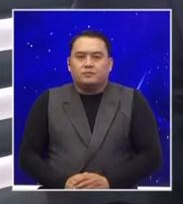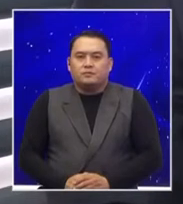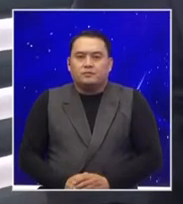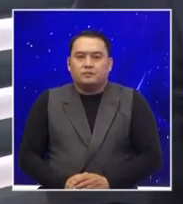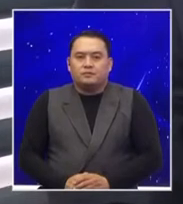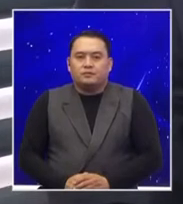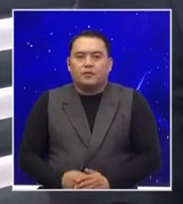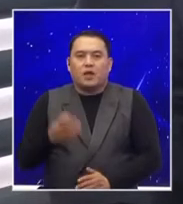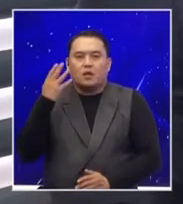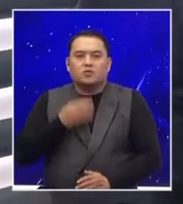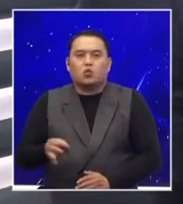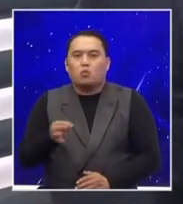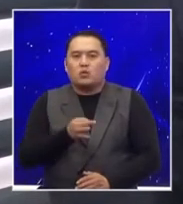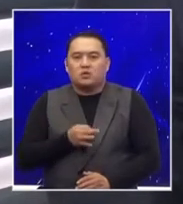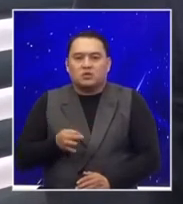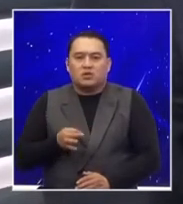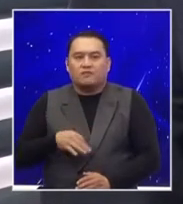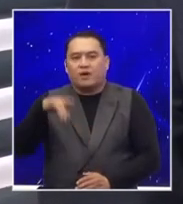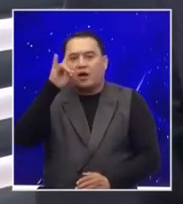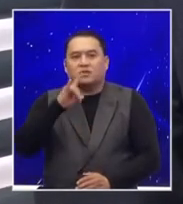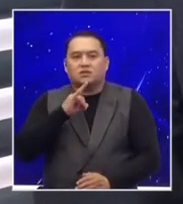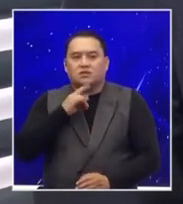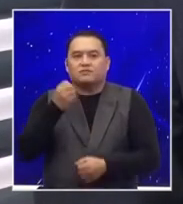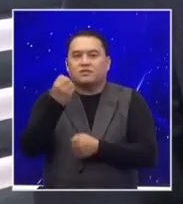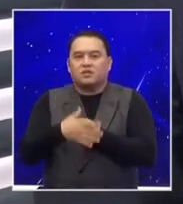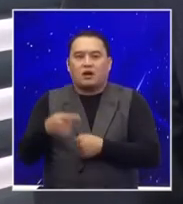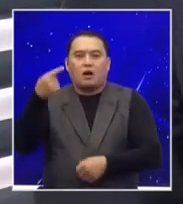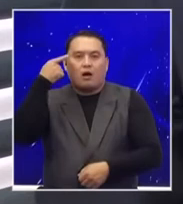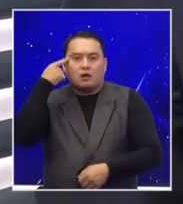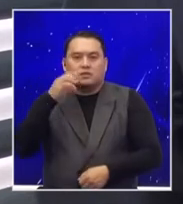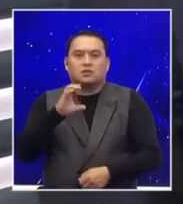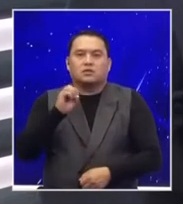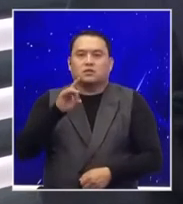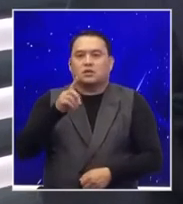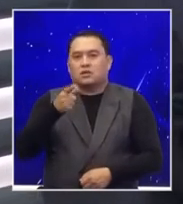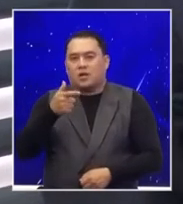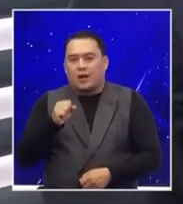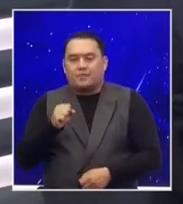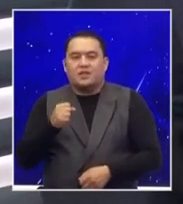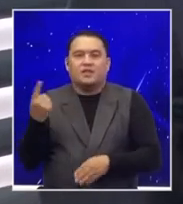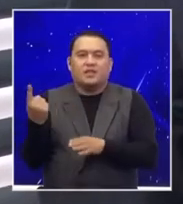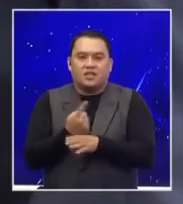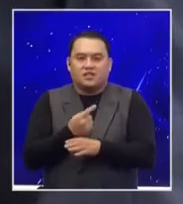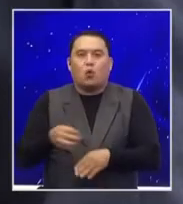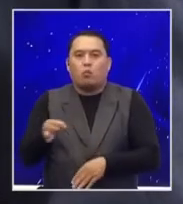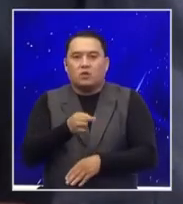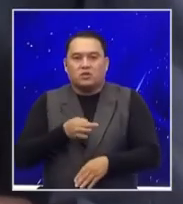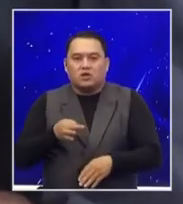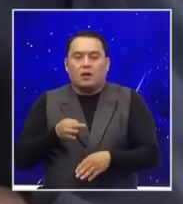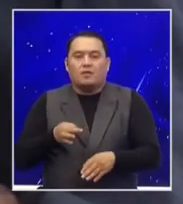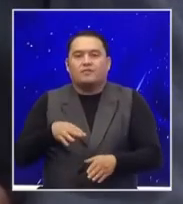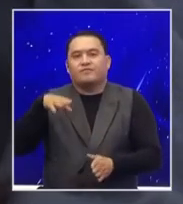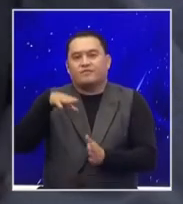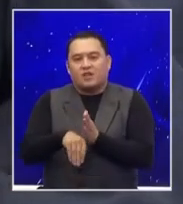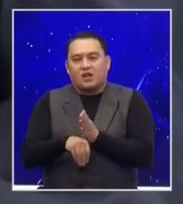Алматинская область, ну, скажем, не в Казахстане, даже в Центральной Азии или в СНГ, единственная область, которая масштабно